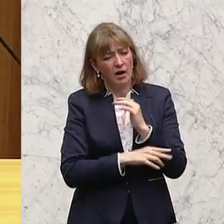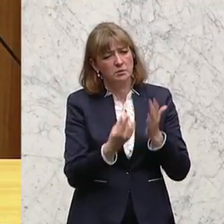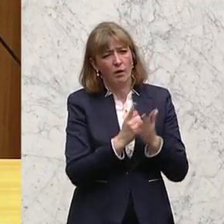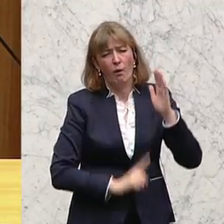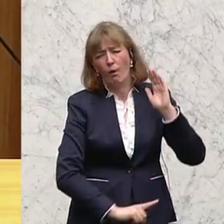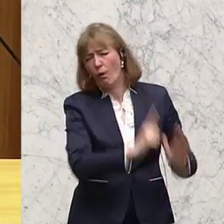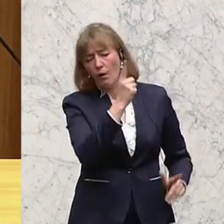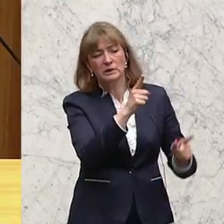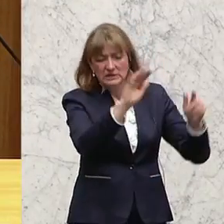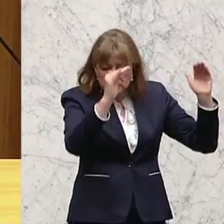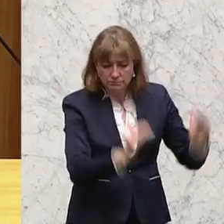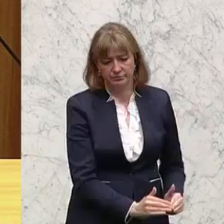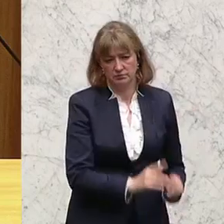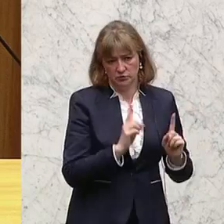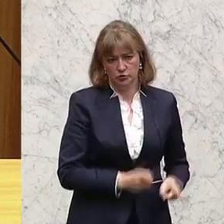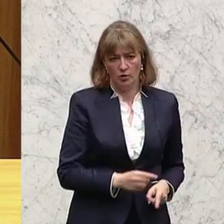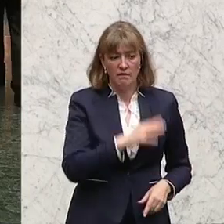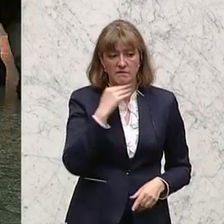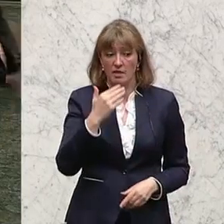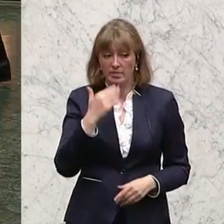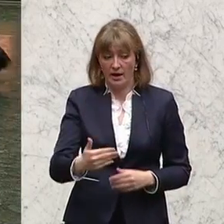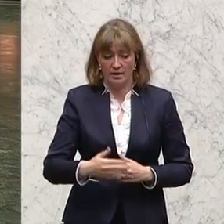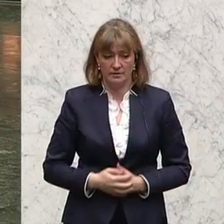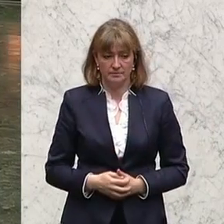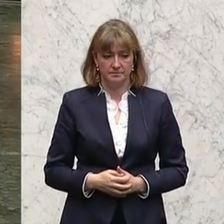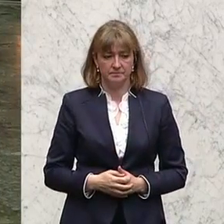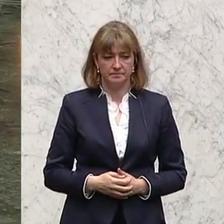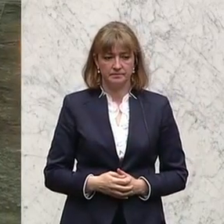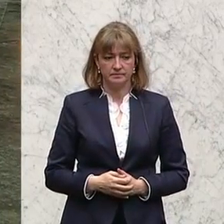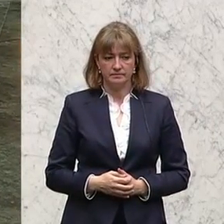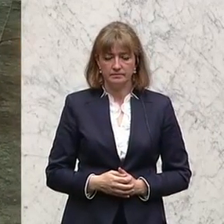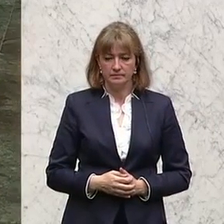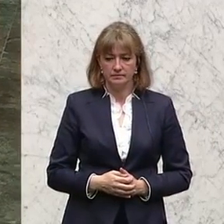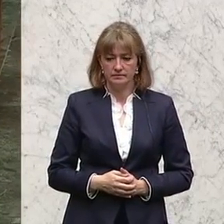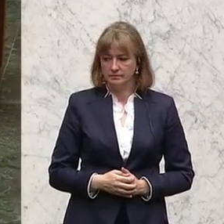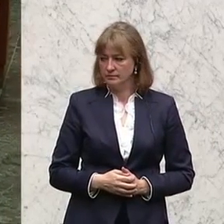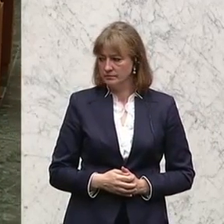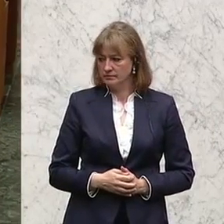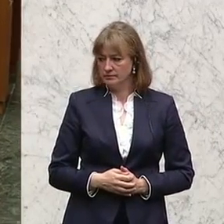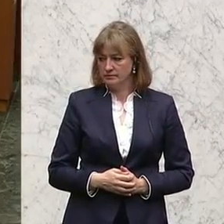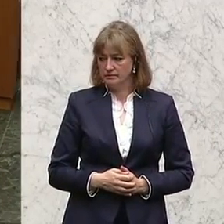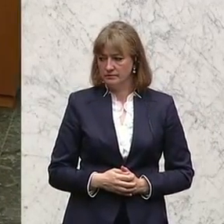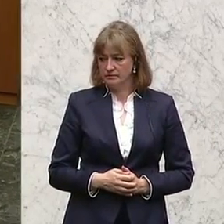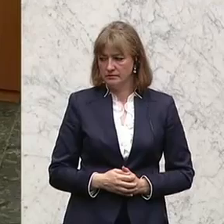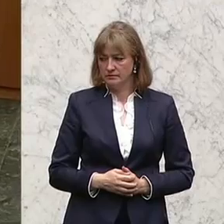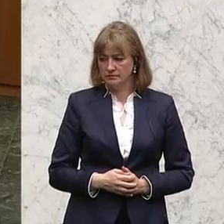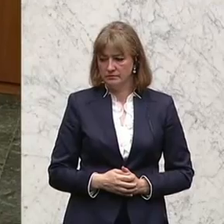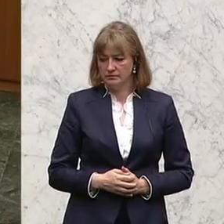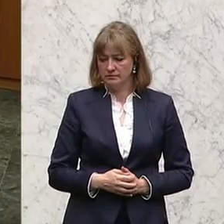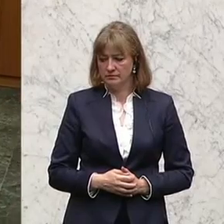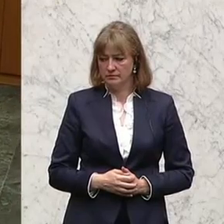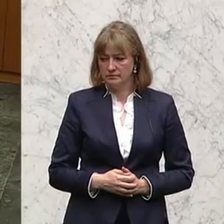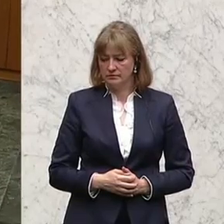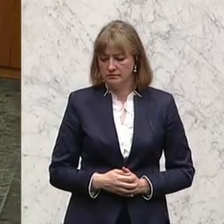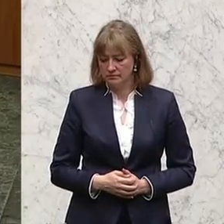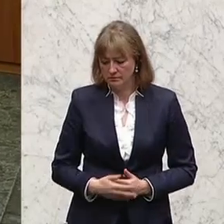Lehrlingsausbildung zurückzufahren. Vielen Dank. Bernhard Temessel von der FPÖ sieht Probleme in der Qualität der Schulbildung. Wer nicht richtig lesen und